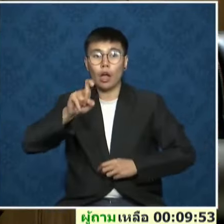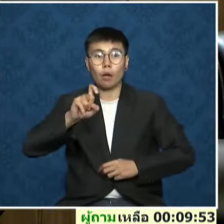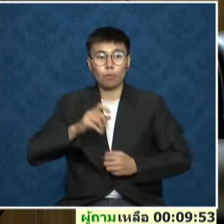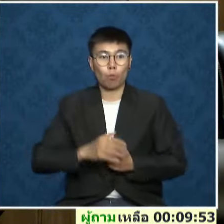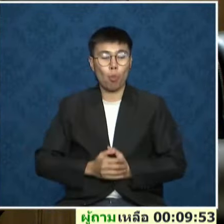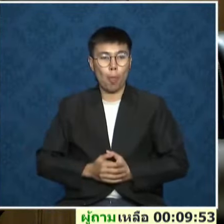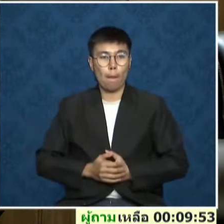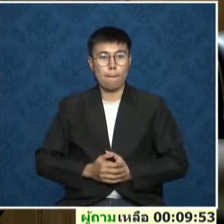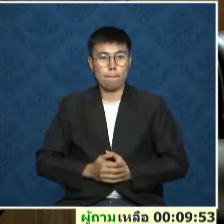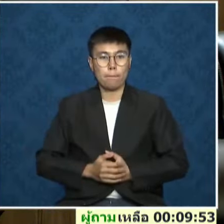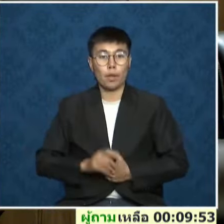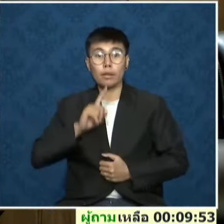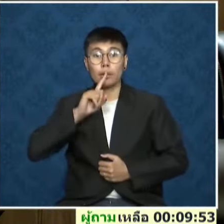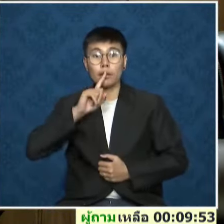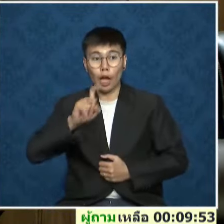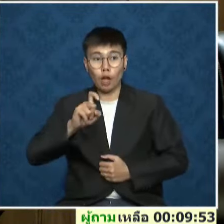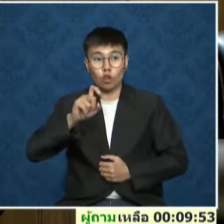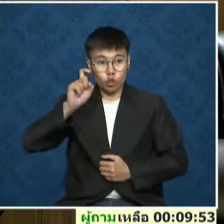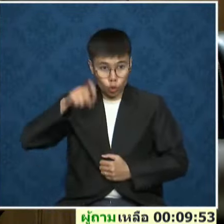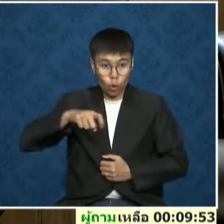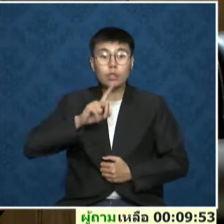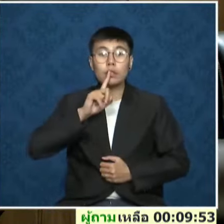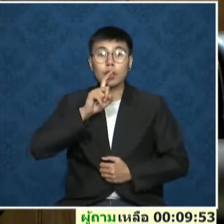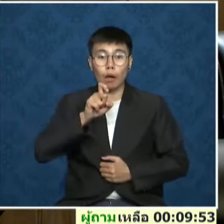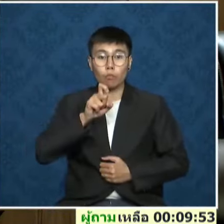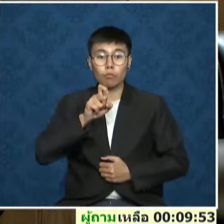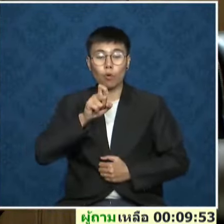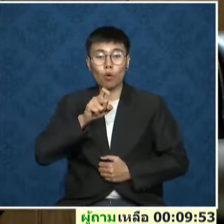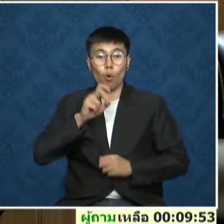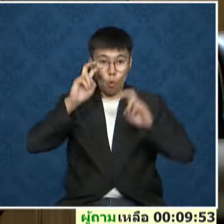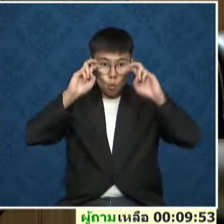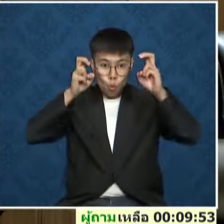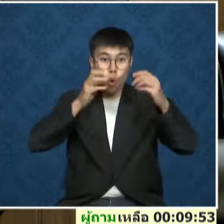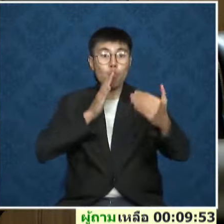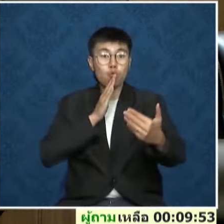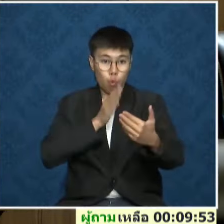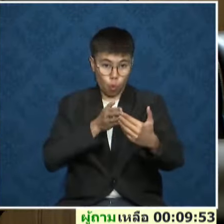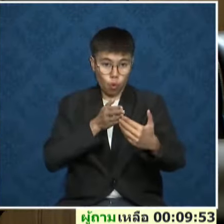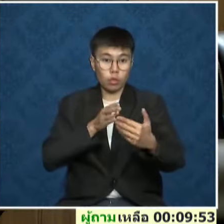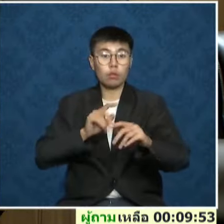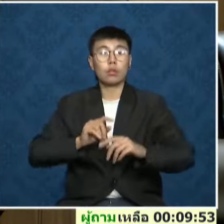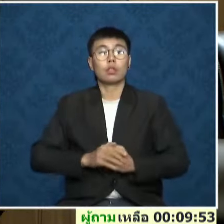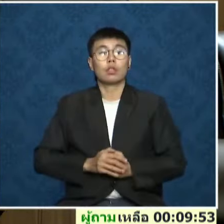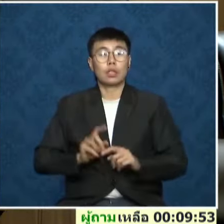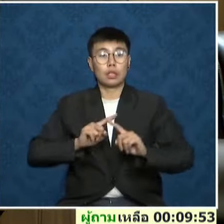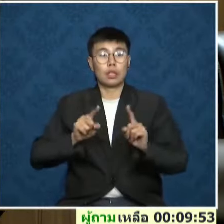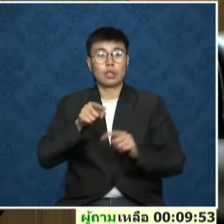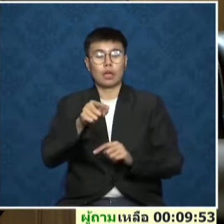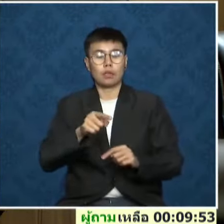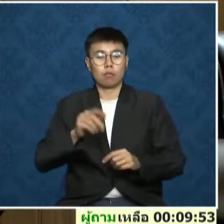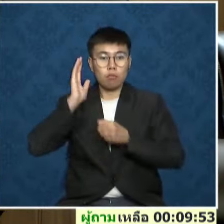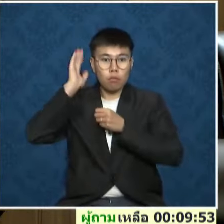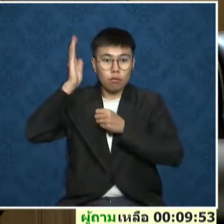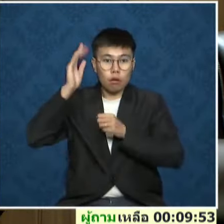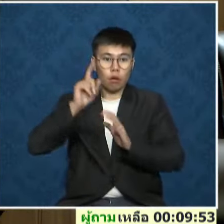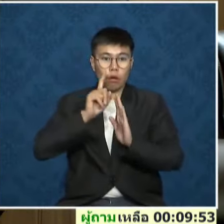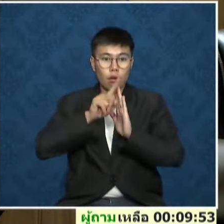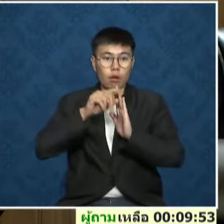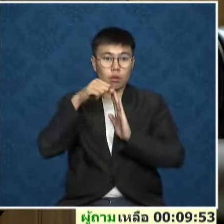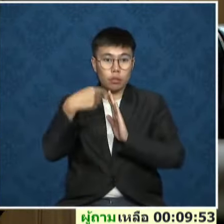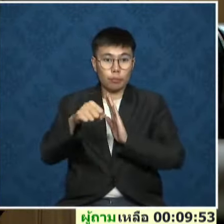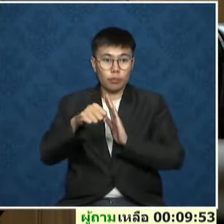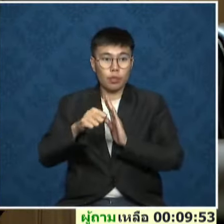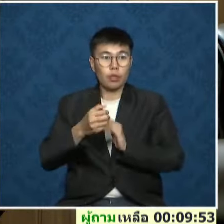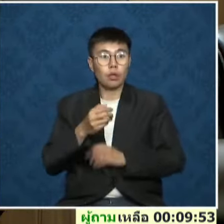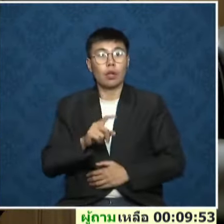ามนี่ต้องสอบถามให้ตรงประเด็นท่านบรรยายมาเกือบ10นาทีแล้วยังไม่ได้ตอบ